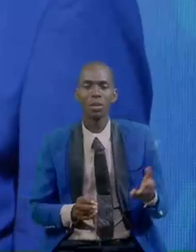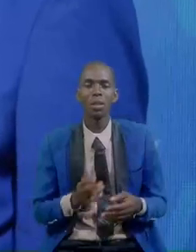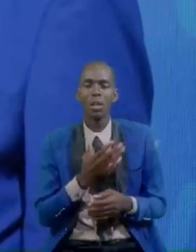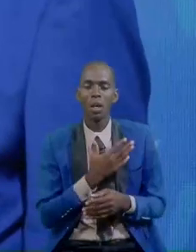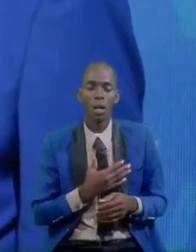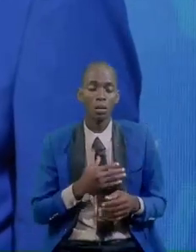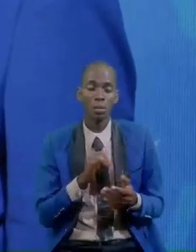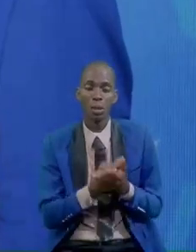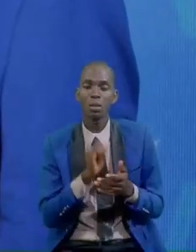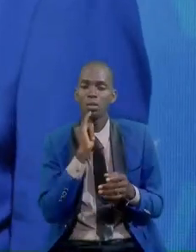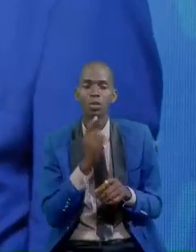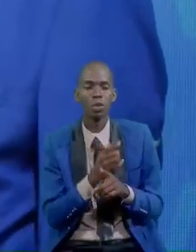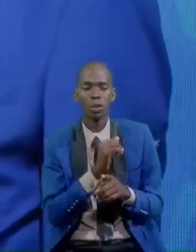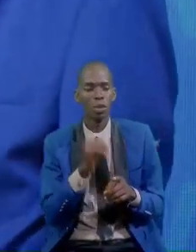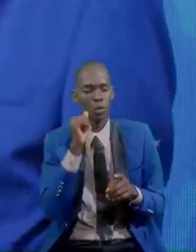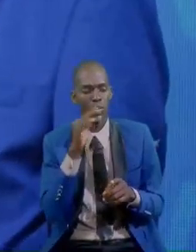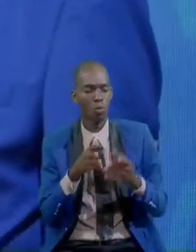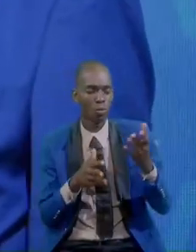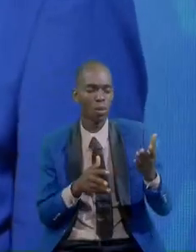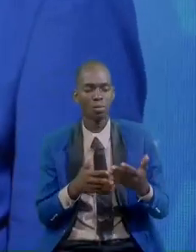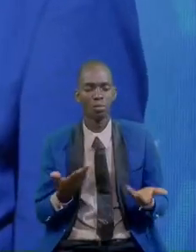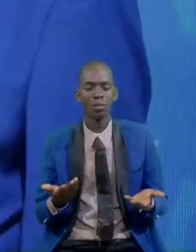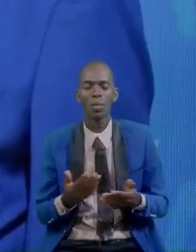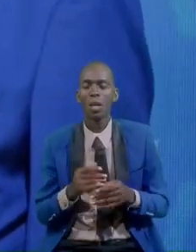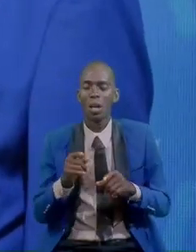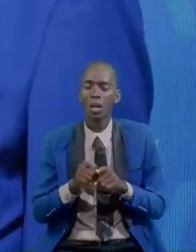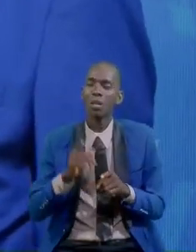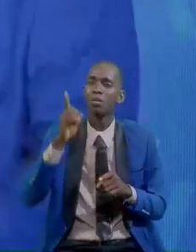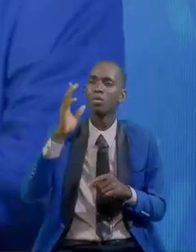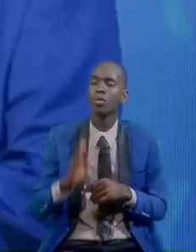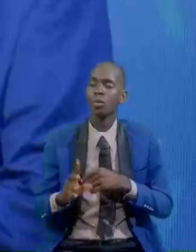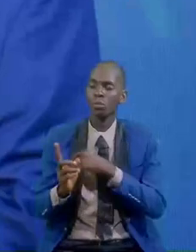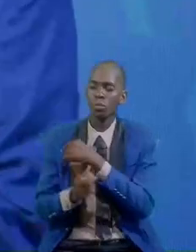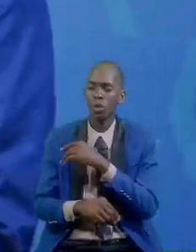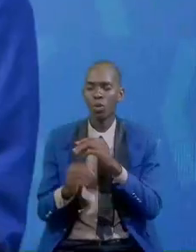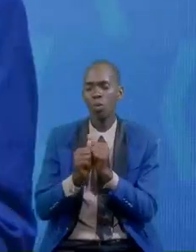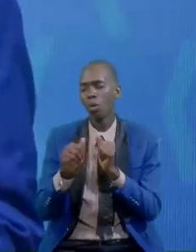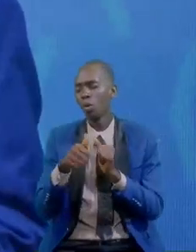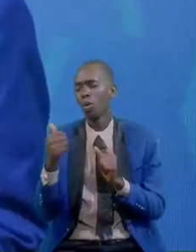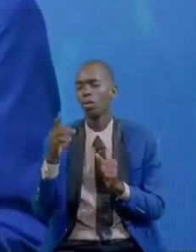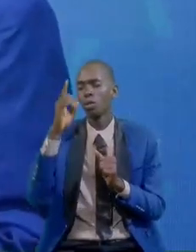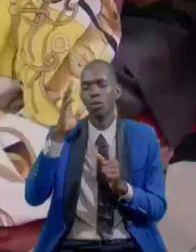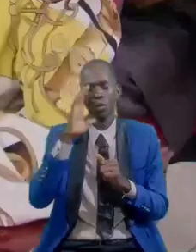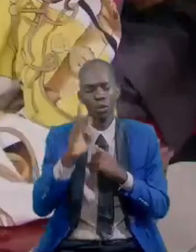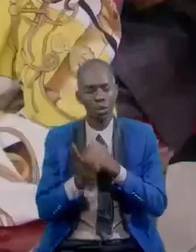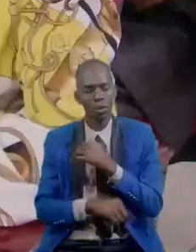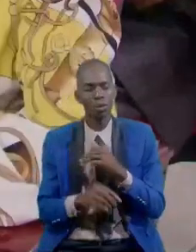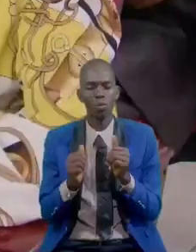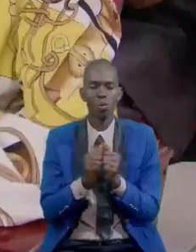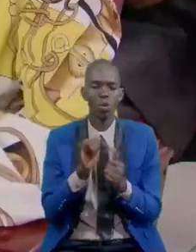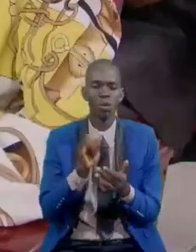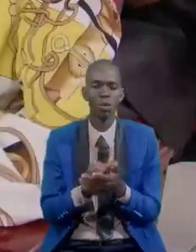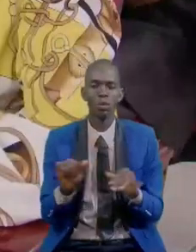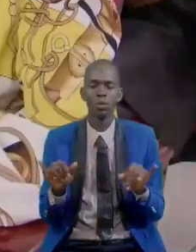Ou bien une femme. Et Dieu qui a réglé ces gens-là, il va régler son compte. Dieu merci pour les